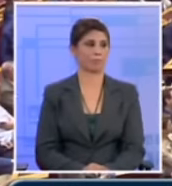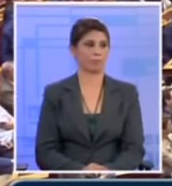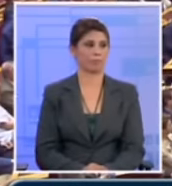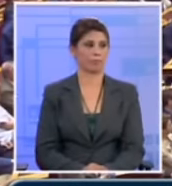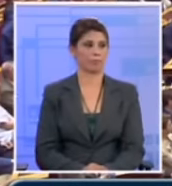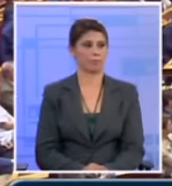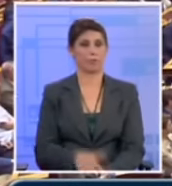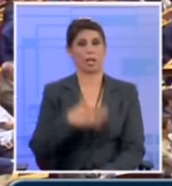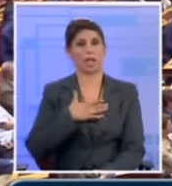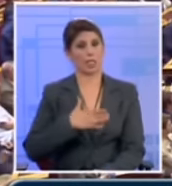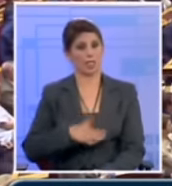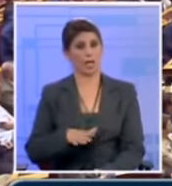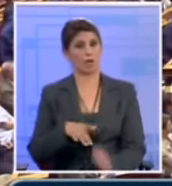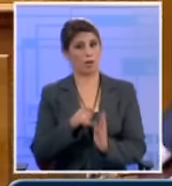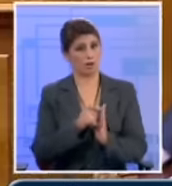να καταγράψω